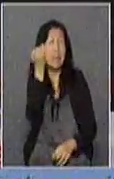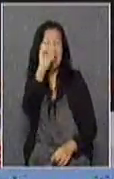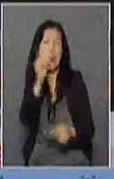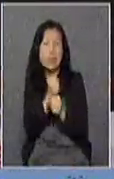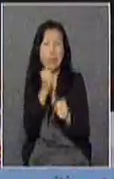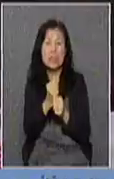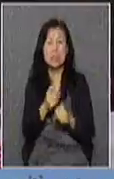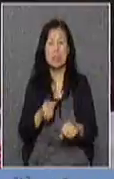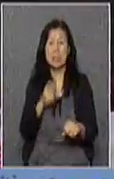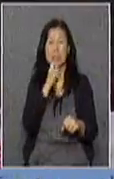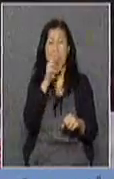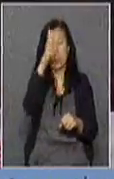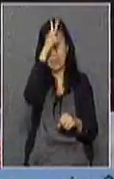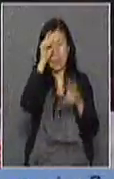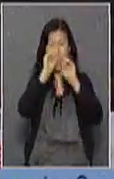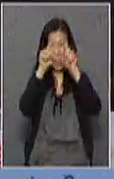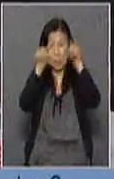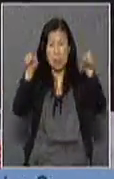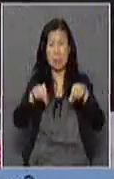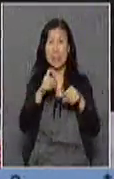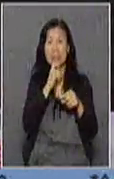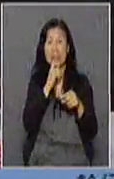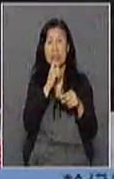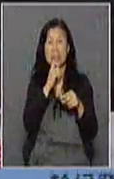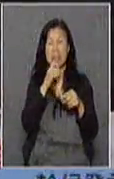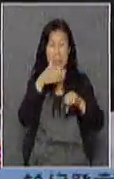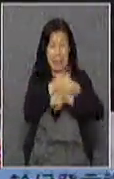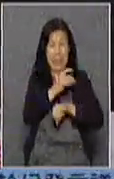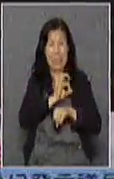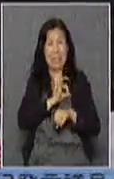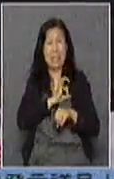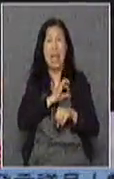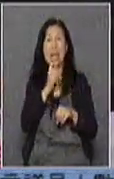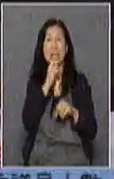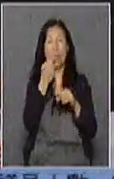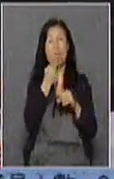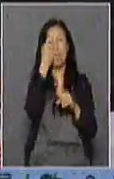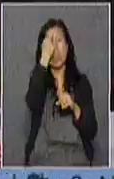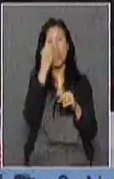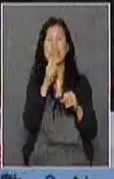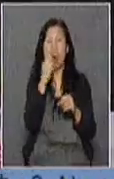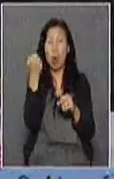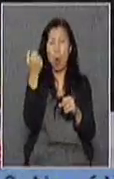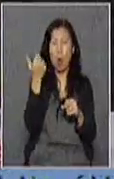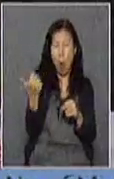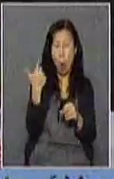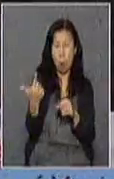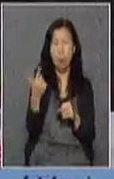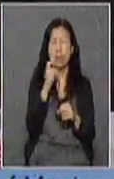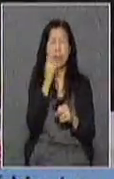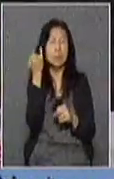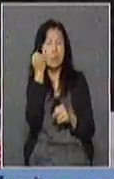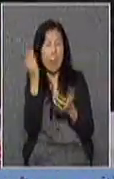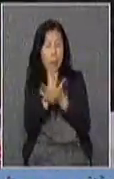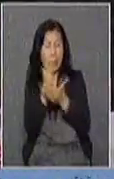告上話，社會上對此課題有強烈的不同看法，政府明白這